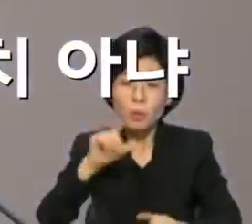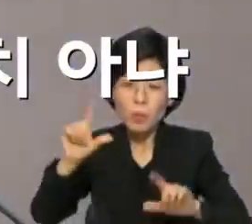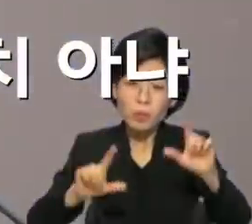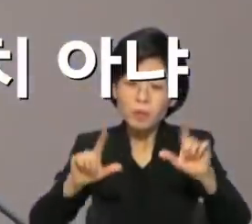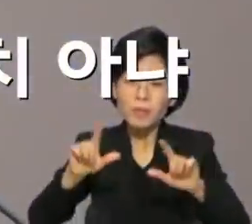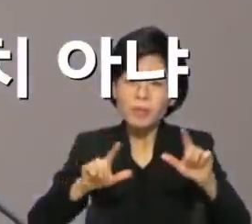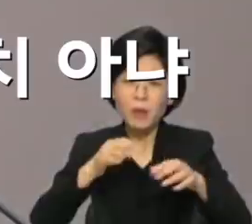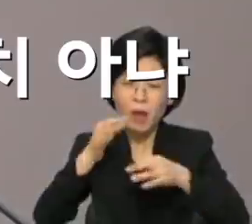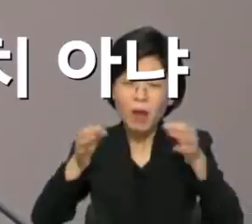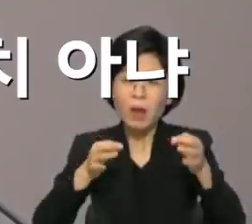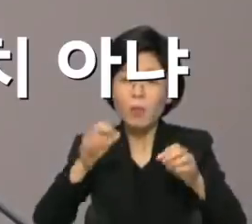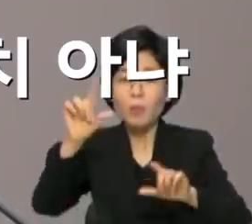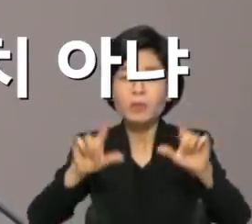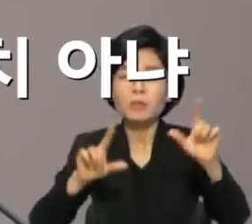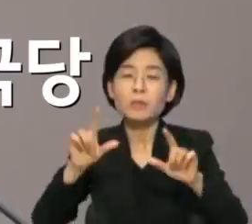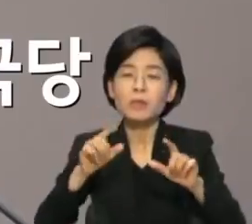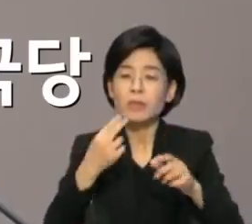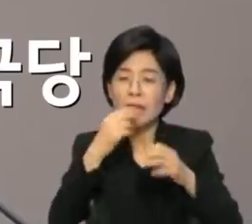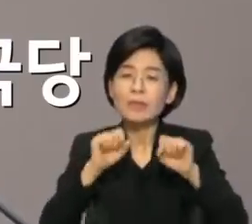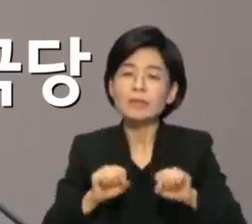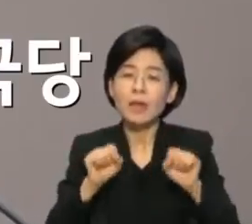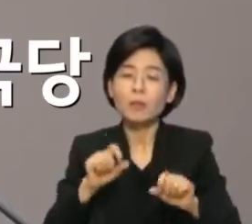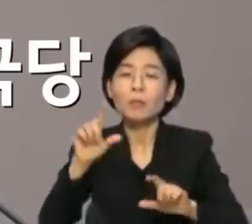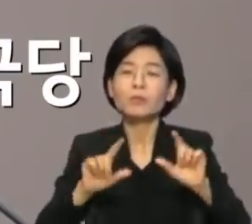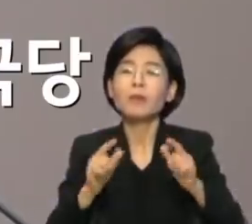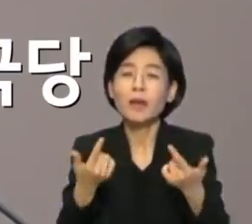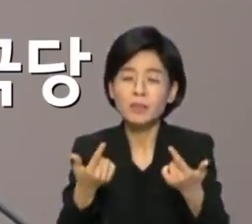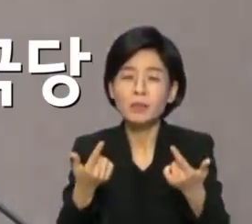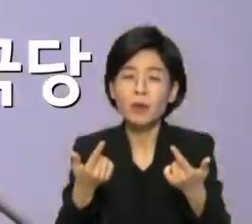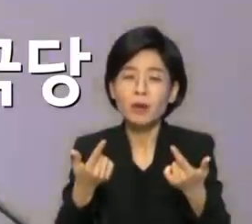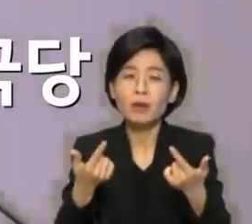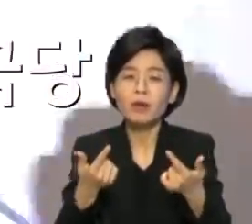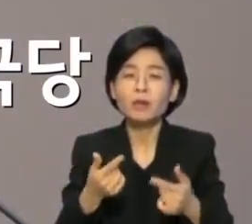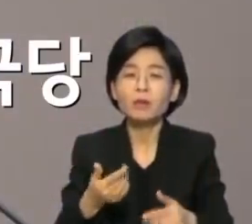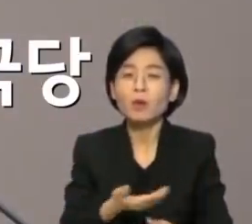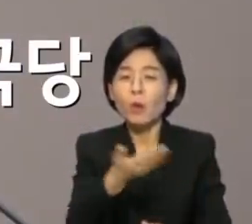정치예요. 상생의 정치가 아니에요. 조금씩 다운해요.